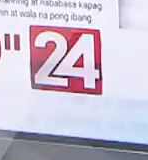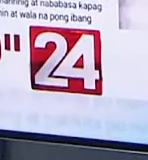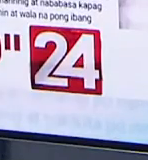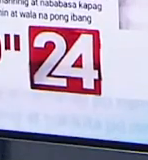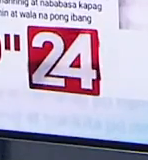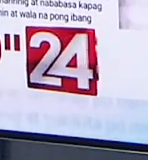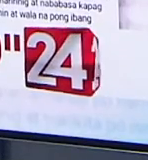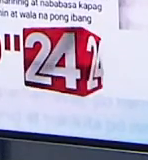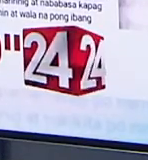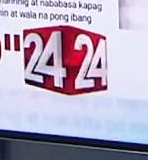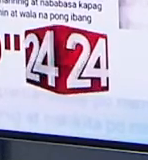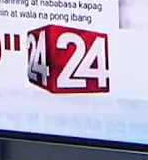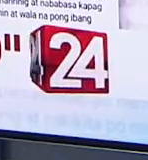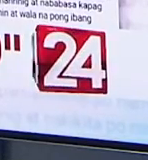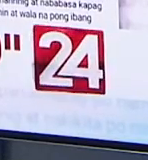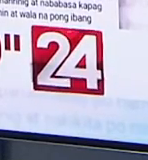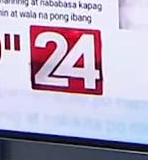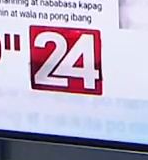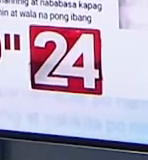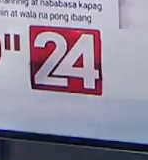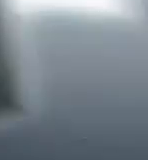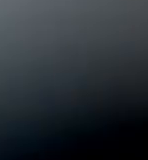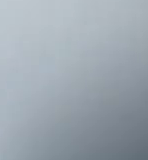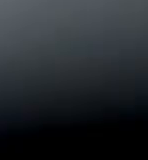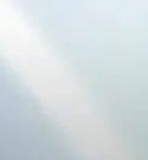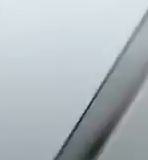yan ng 24 oras.